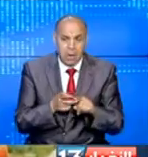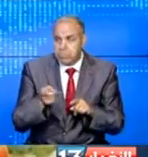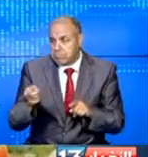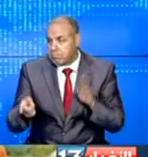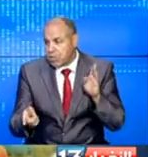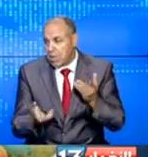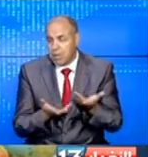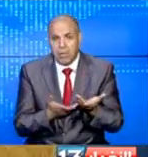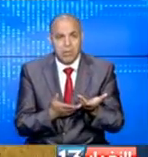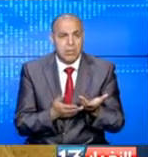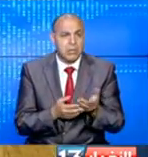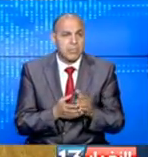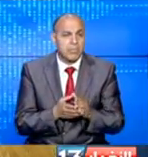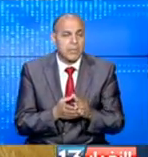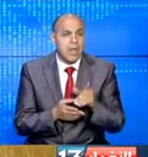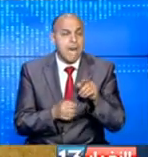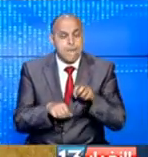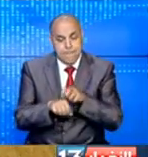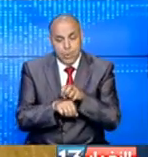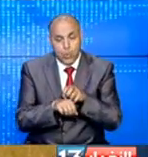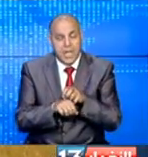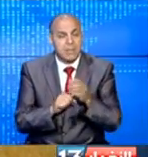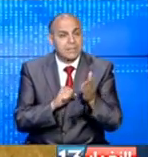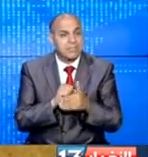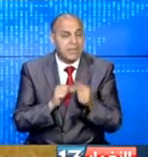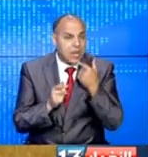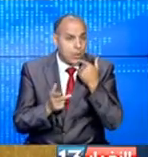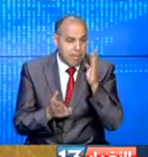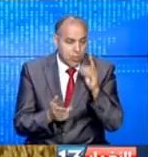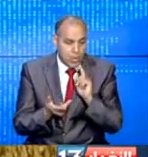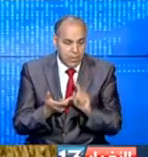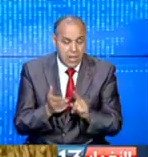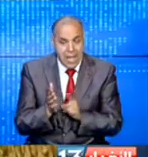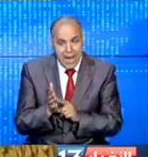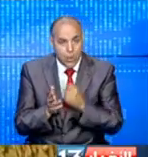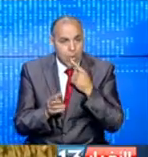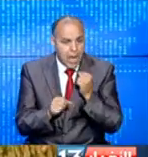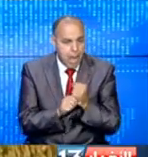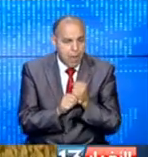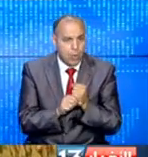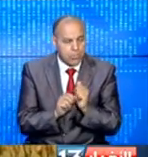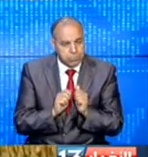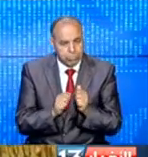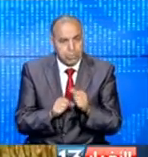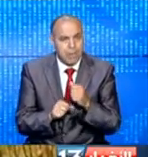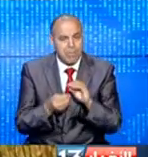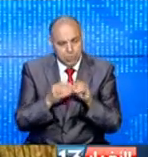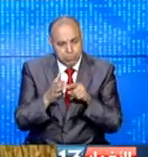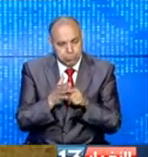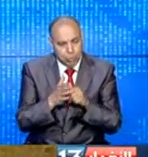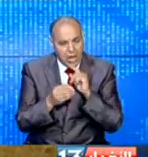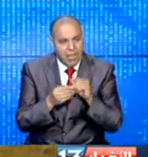في الجيش الجهويه للتنميه الفلاحيه اكدت العمل على تدارك جمله هذه الاخلالات